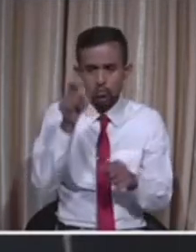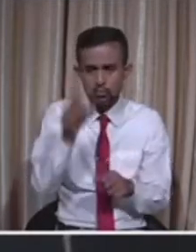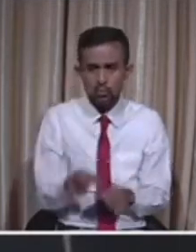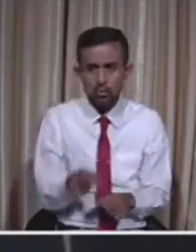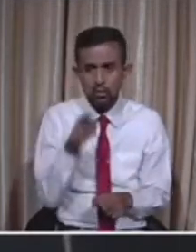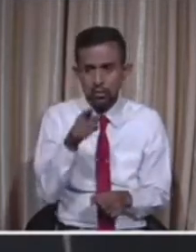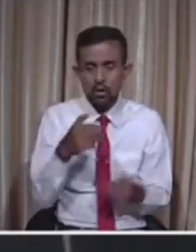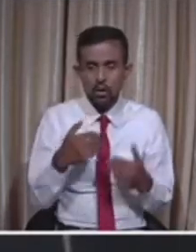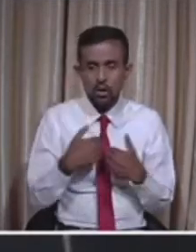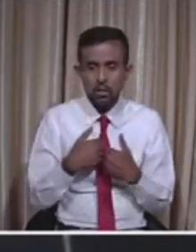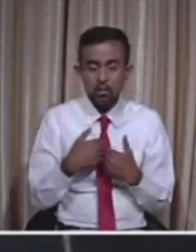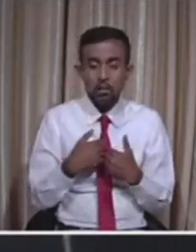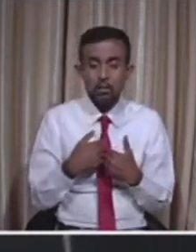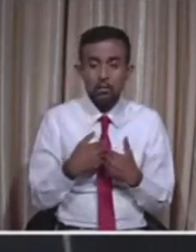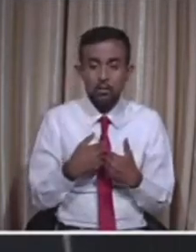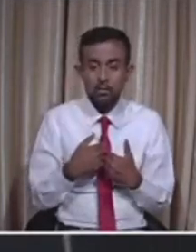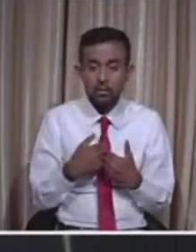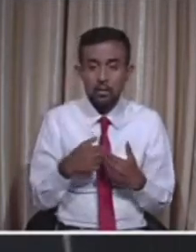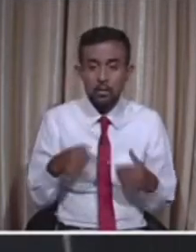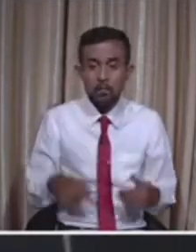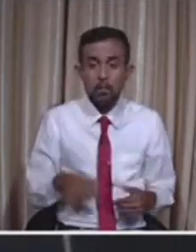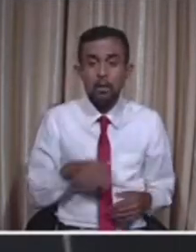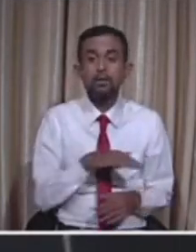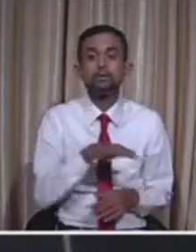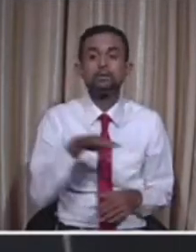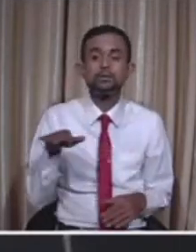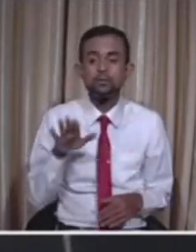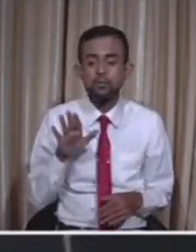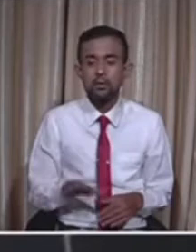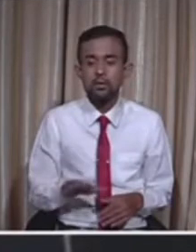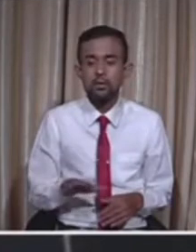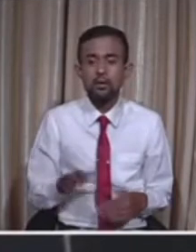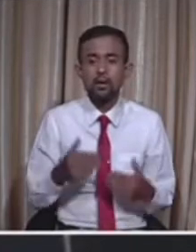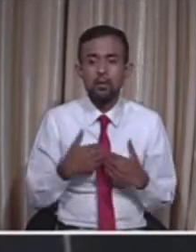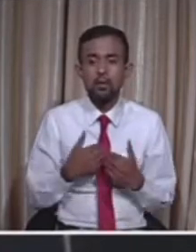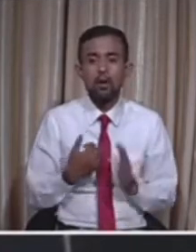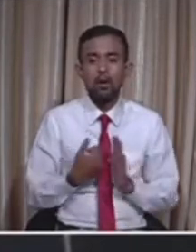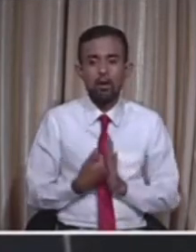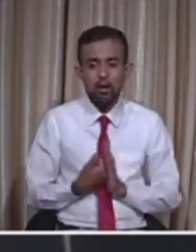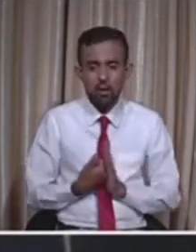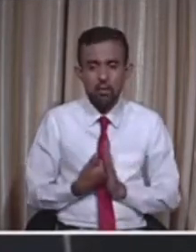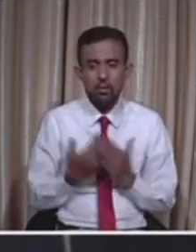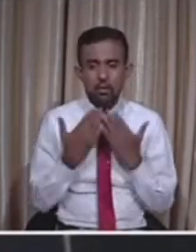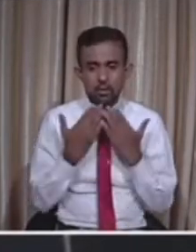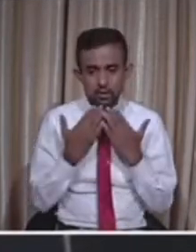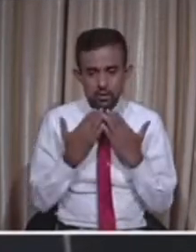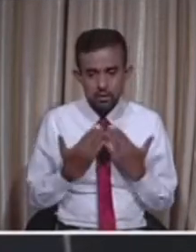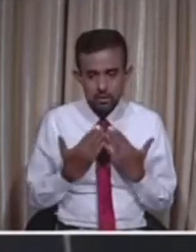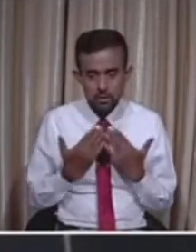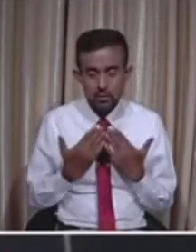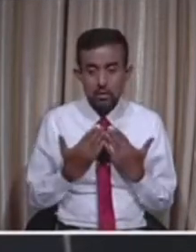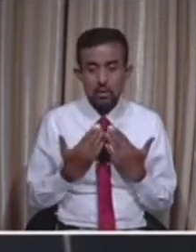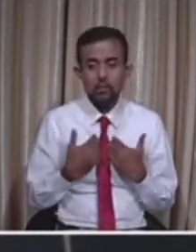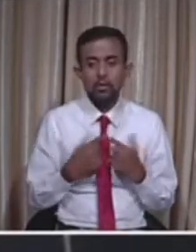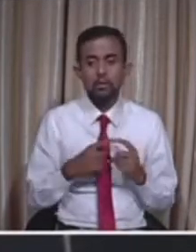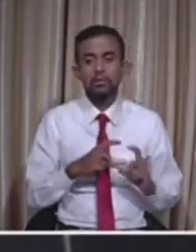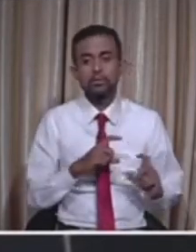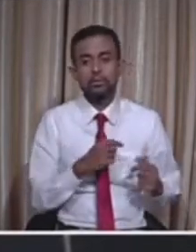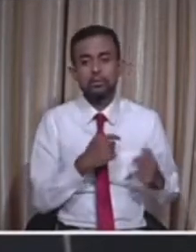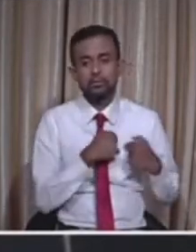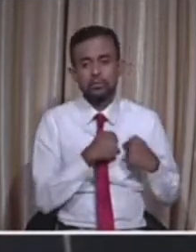අපි විශේෂයෙන්ම මේ සභා ගර්භයේ ඉඳලා අපේ ගෞරවනීය ප්‍රණාමය අපේ හදවත